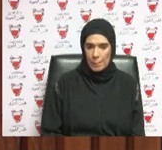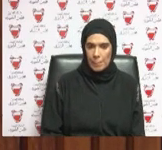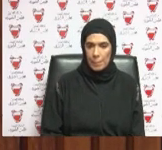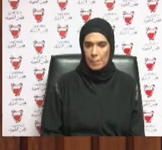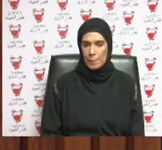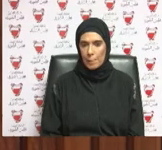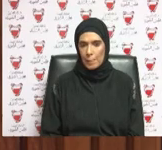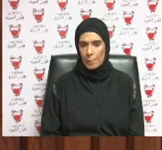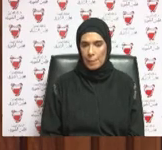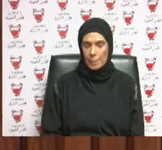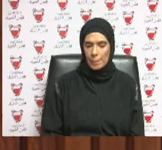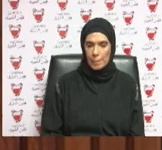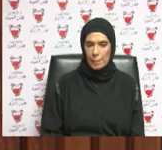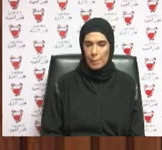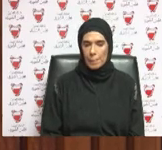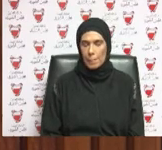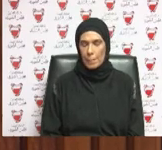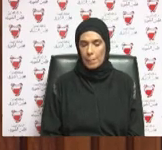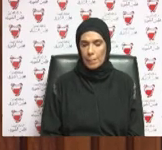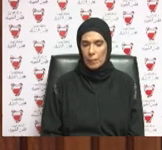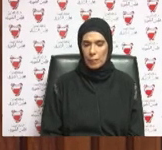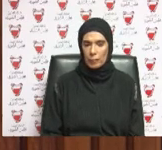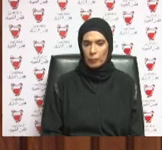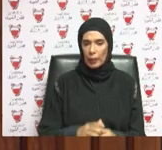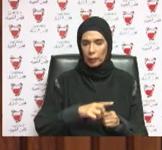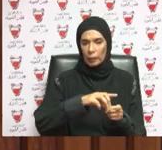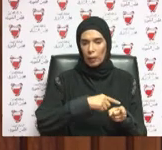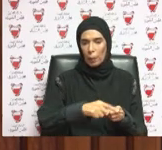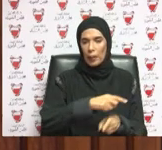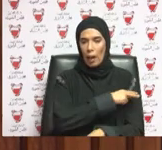وإذا كان هناك أي غياب،